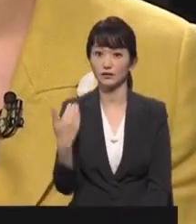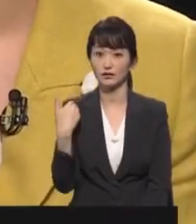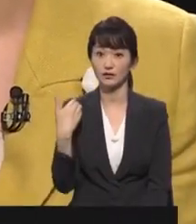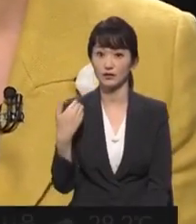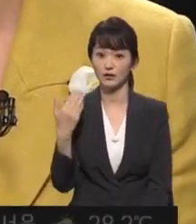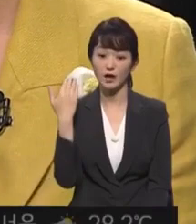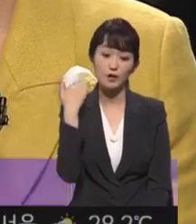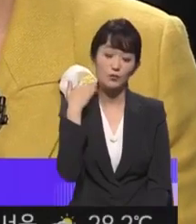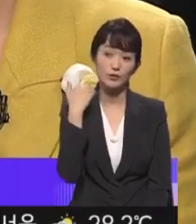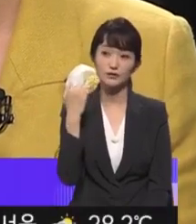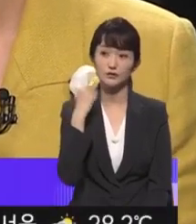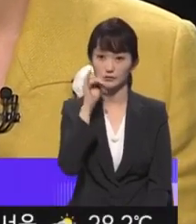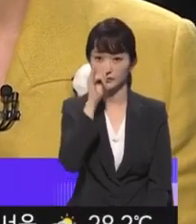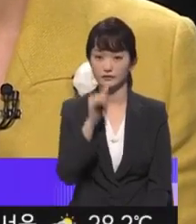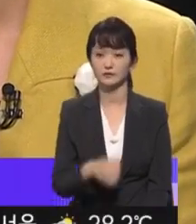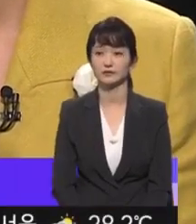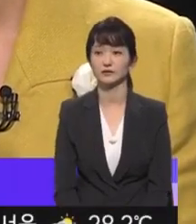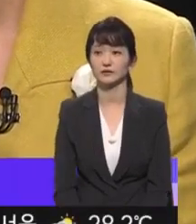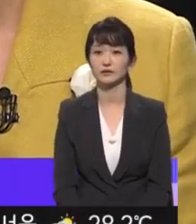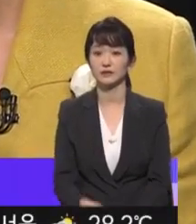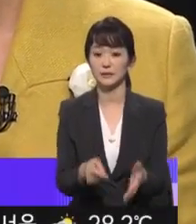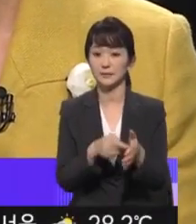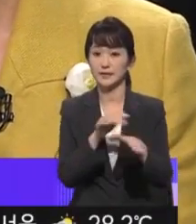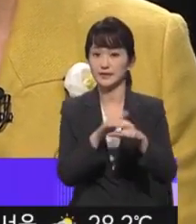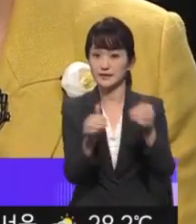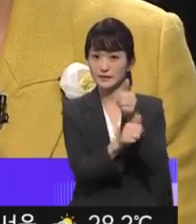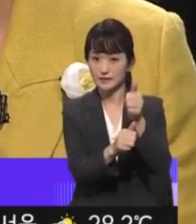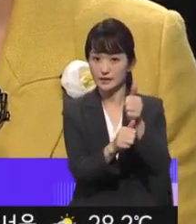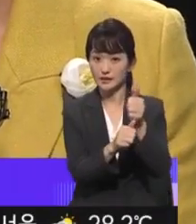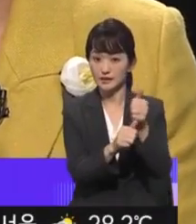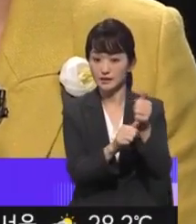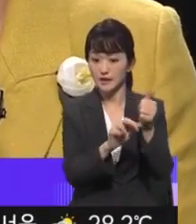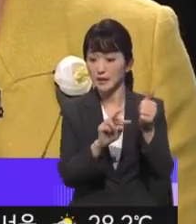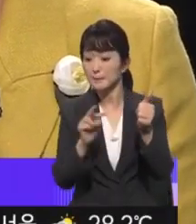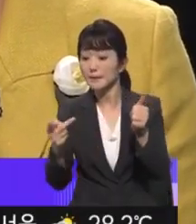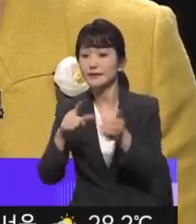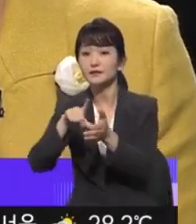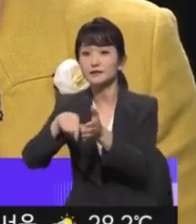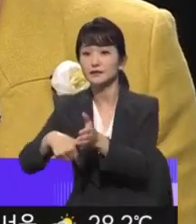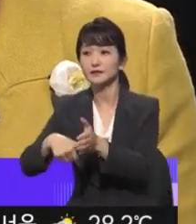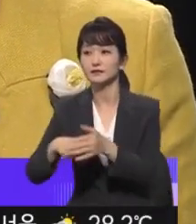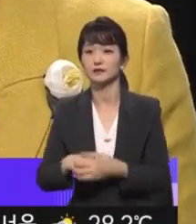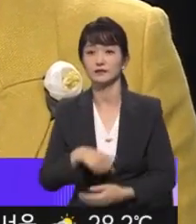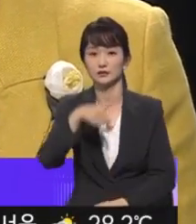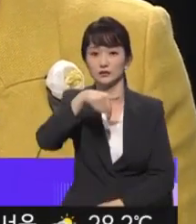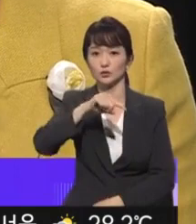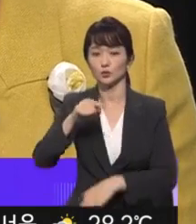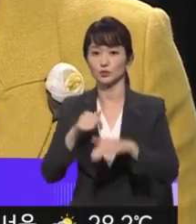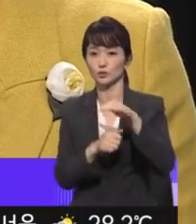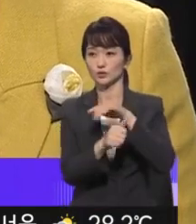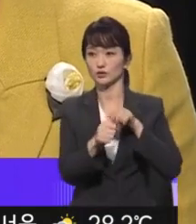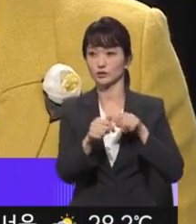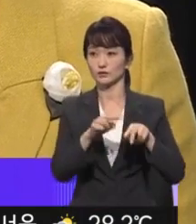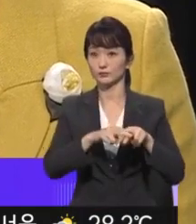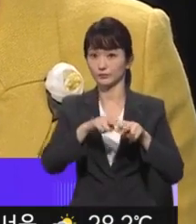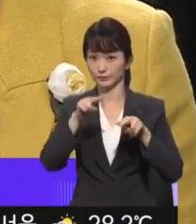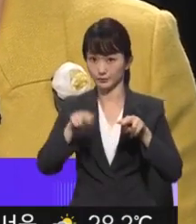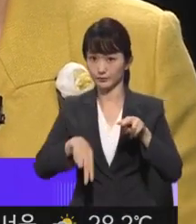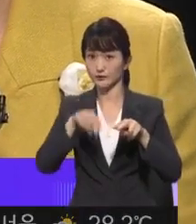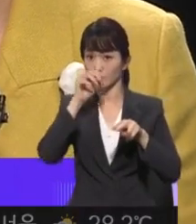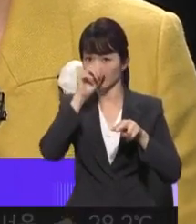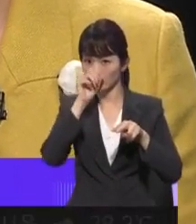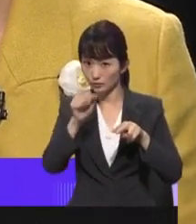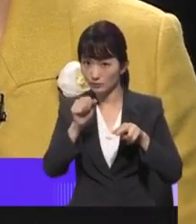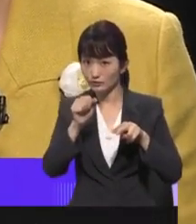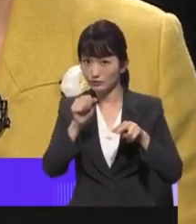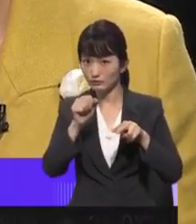지난번에 비대위 체제로 이렇게 전환 하는 그 시점에서 권 원내대표도 물러나는 게 좋겠다 이런 얘기가